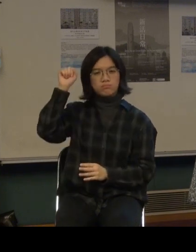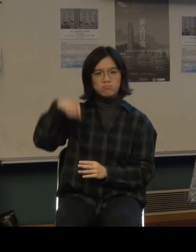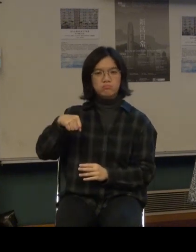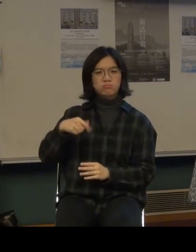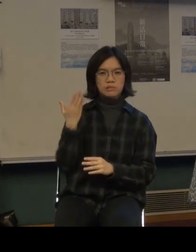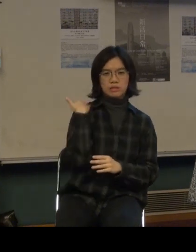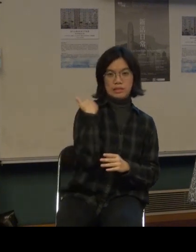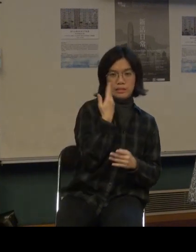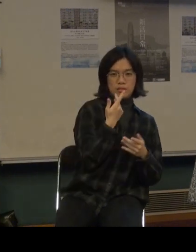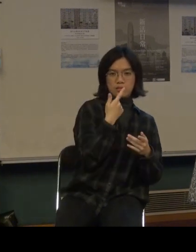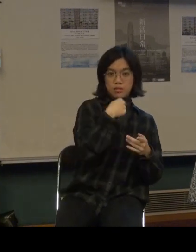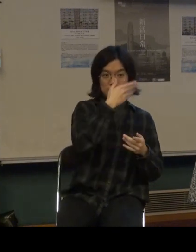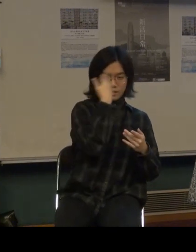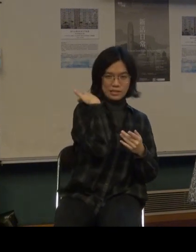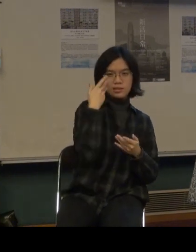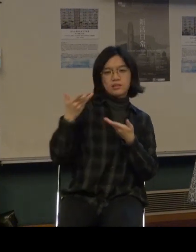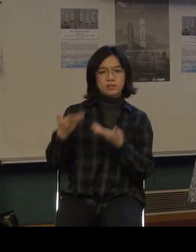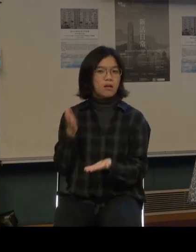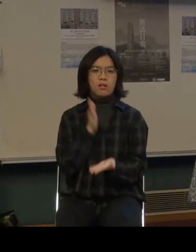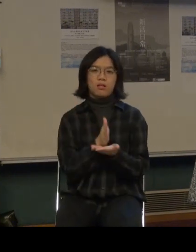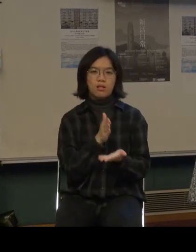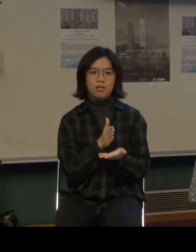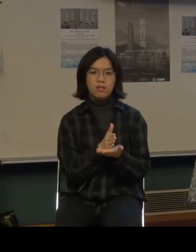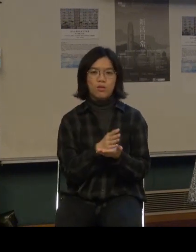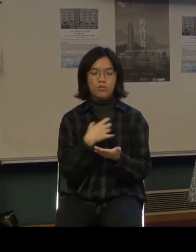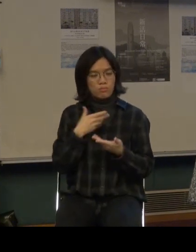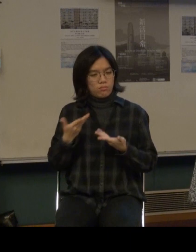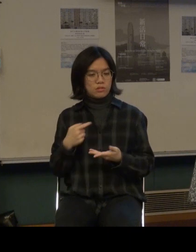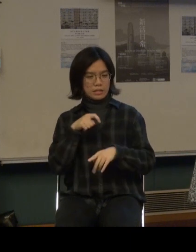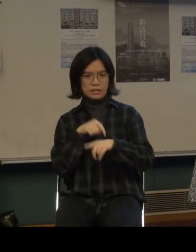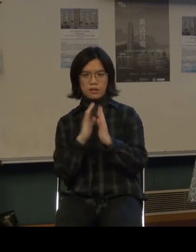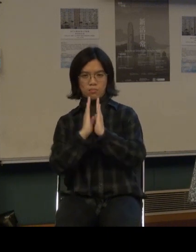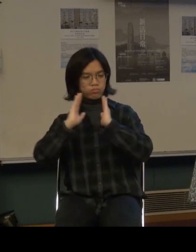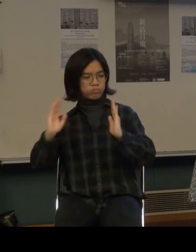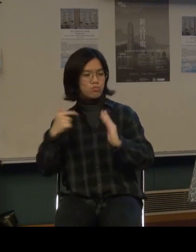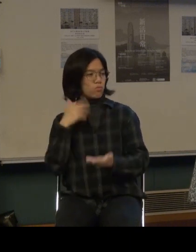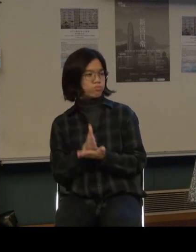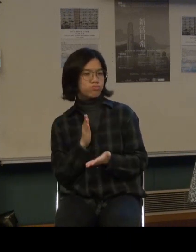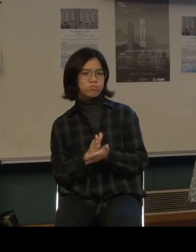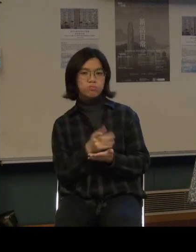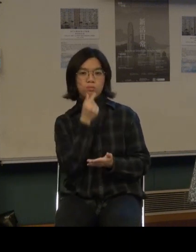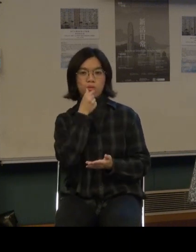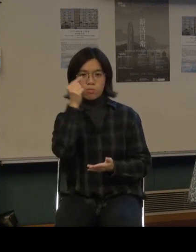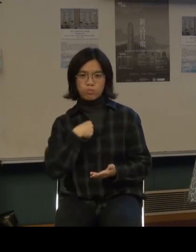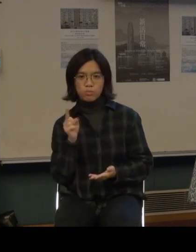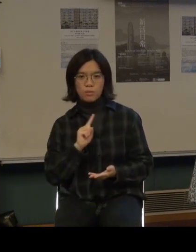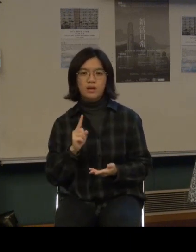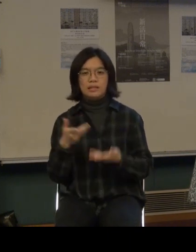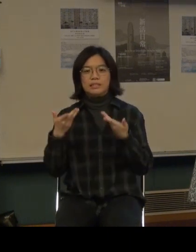以前不同了，他哋覺得呢一個時代是不同，他哋就叫呢個時代做現代，叫摩登。